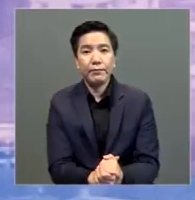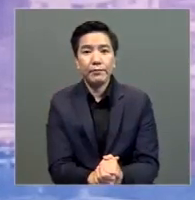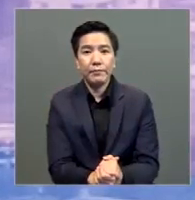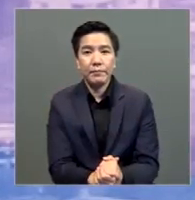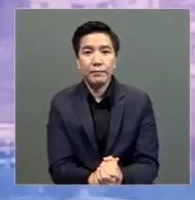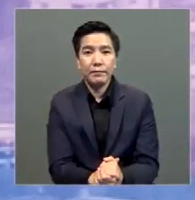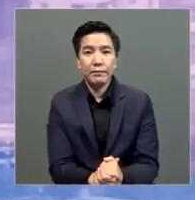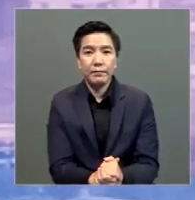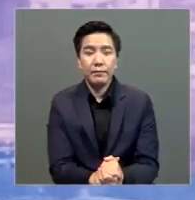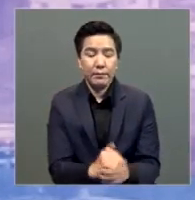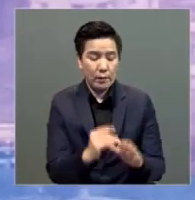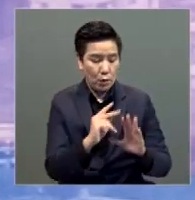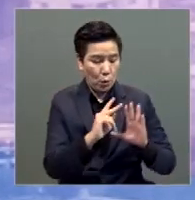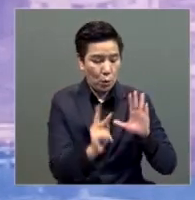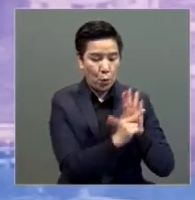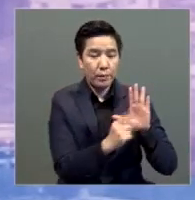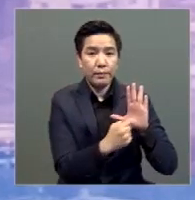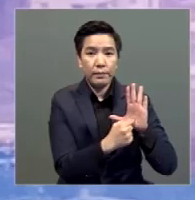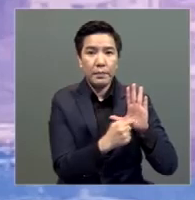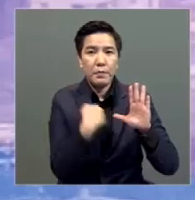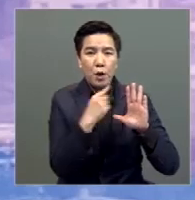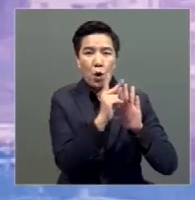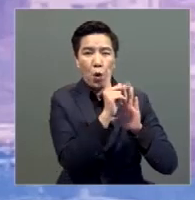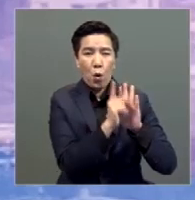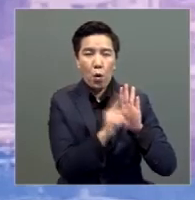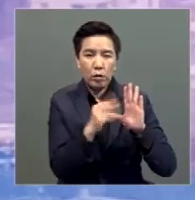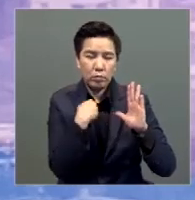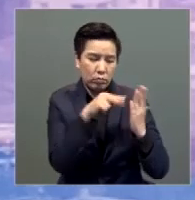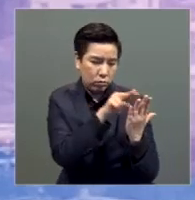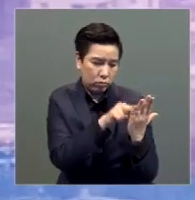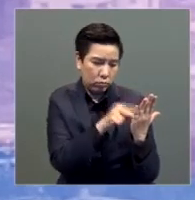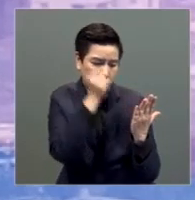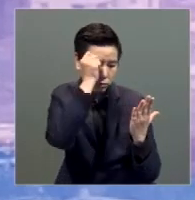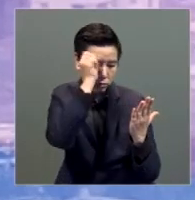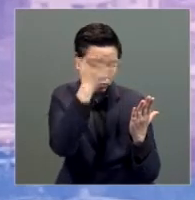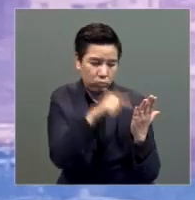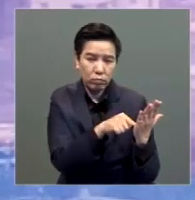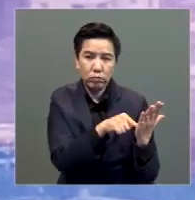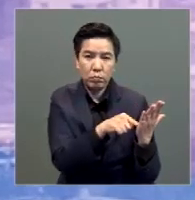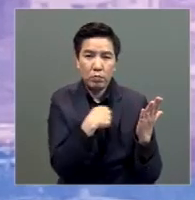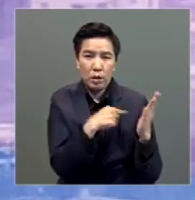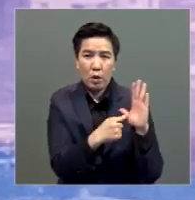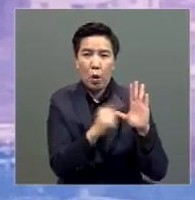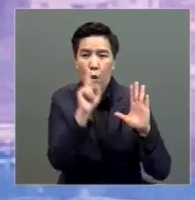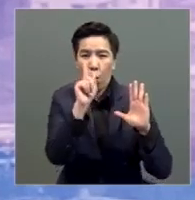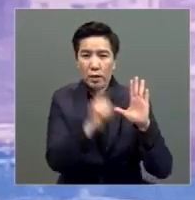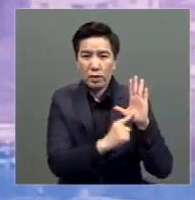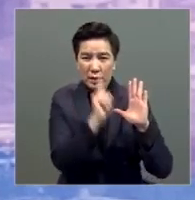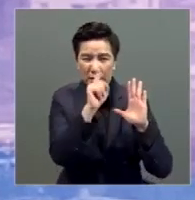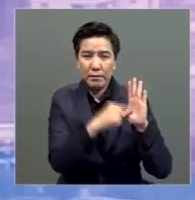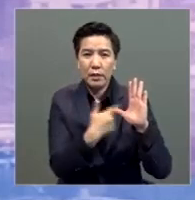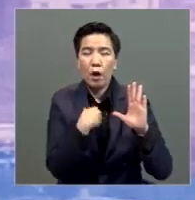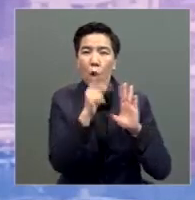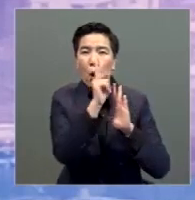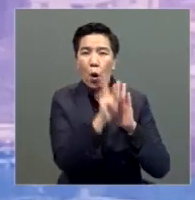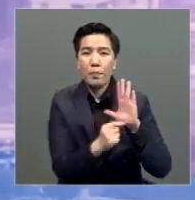ในข้อกำหนดนั้นมันยังมีบางข้อที่บางคนอ่านแล้วไม่เข้าใจคือมันมีอยู่อีกข้อหนึ่งข้อกำหนดมันมีอยู่